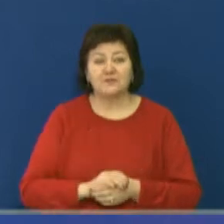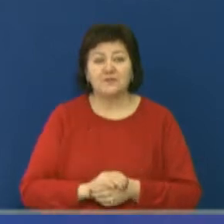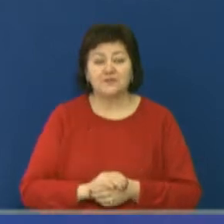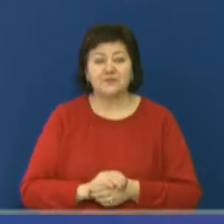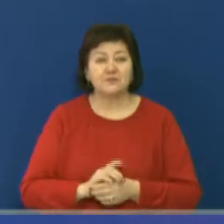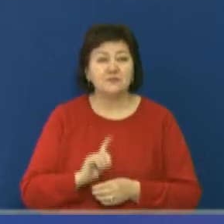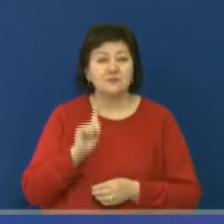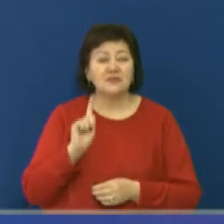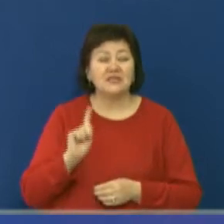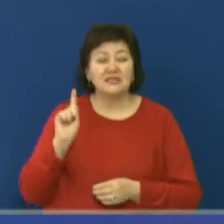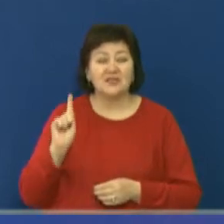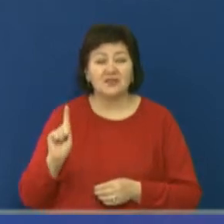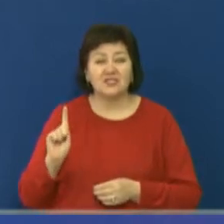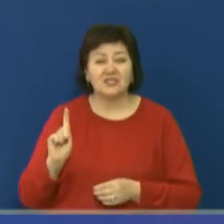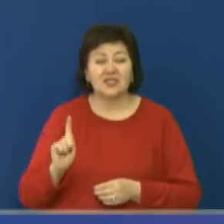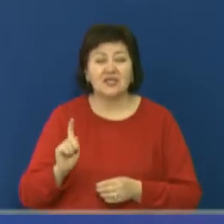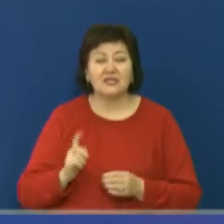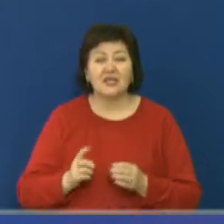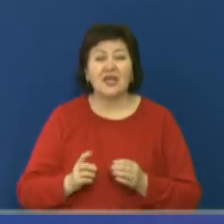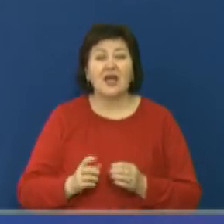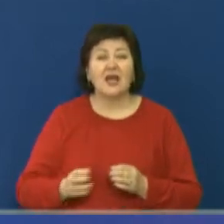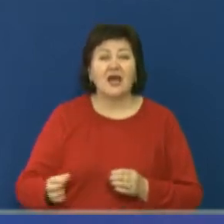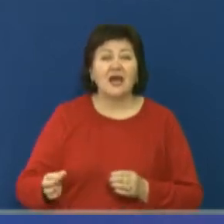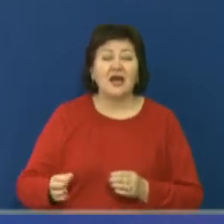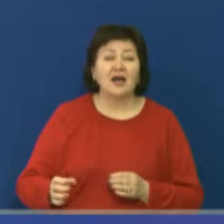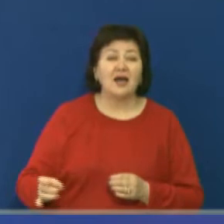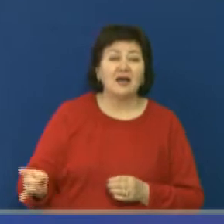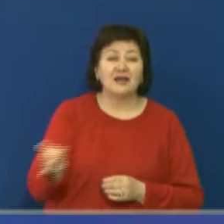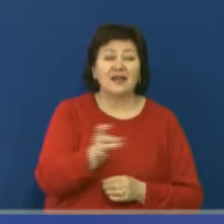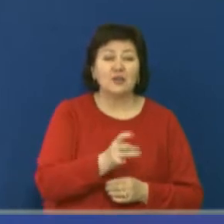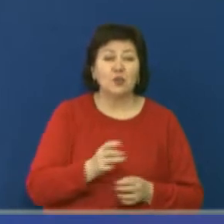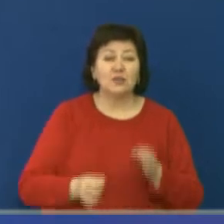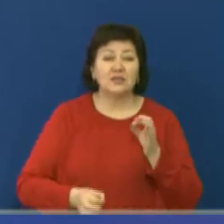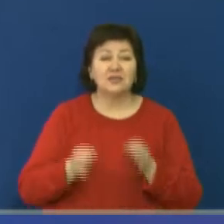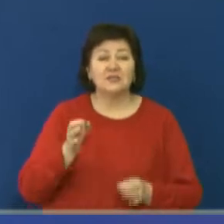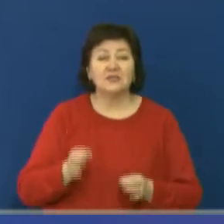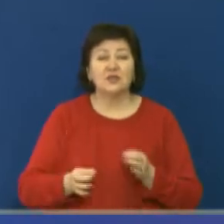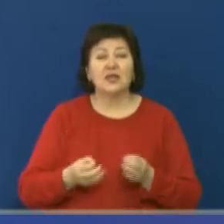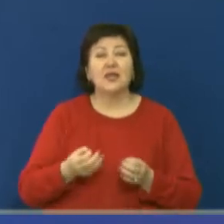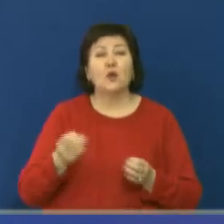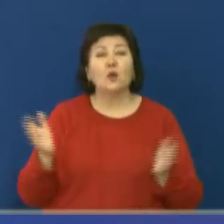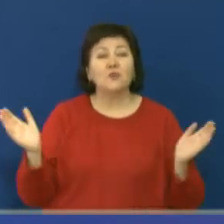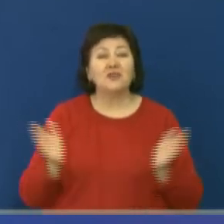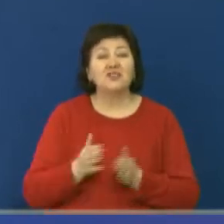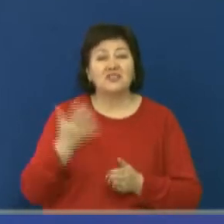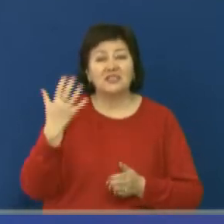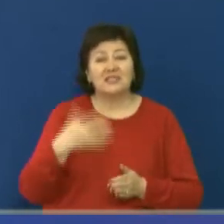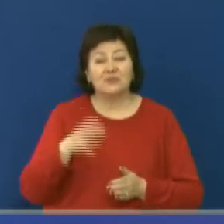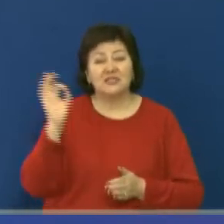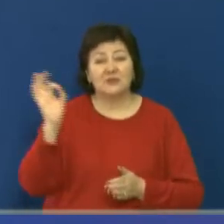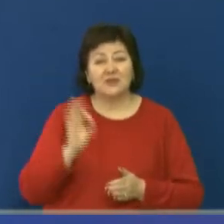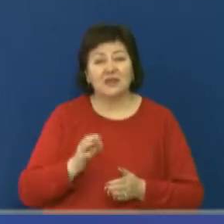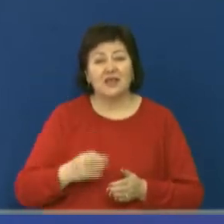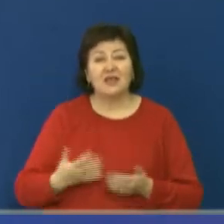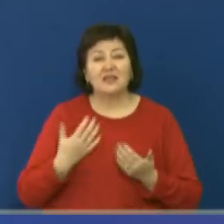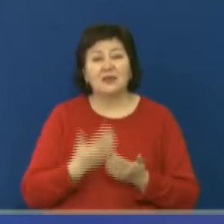Кәмелетке толмағандар ісі жөндегі мамандандырылған ауданаралық соттың ақпаратына сәйкес қылмыстық істер 50%-ға төмендеген. Жыл басынан бері 5